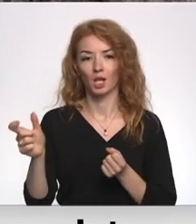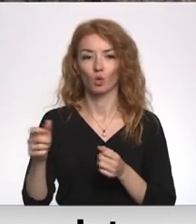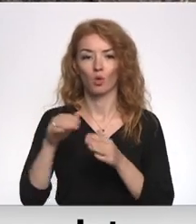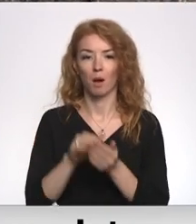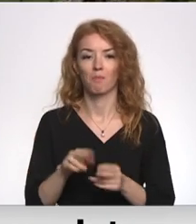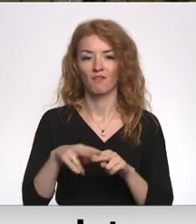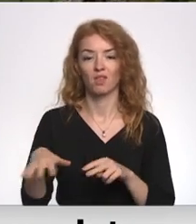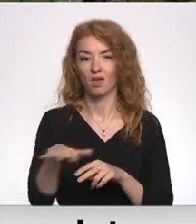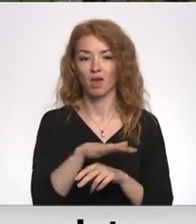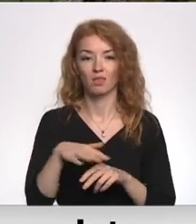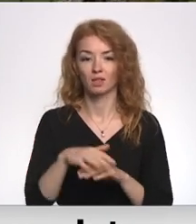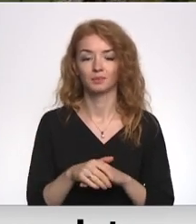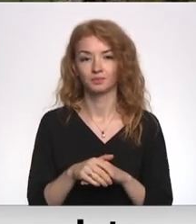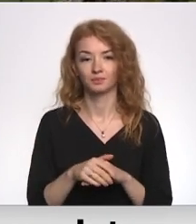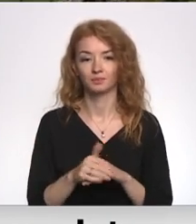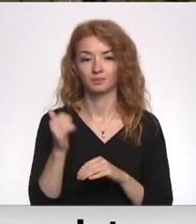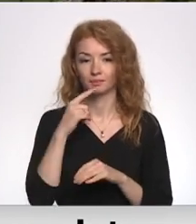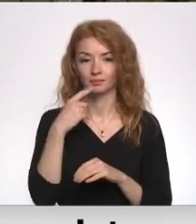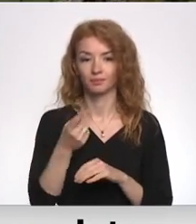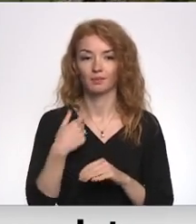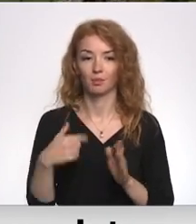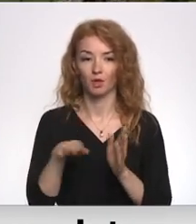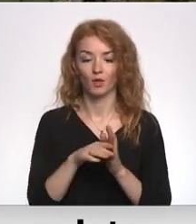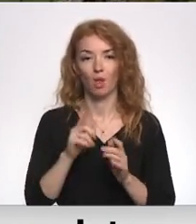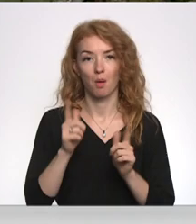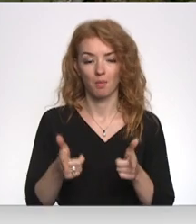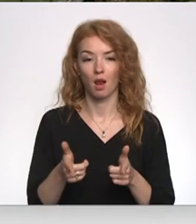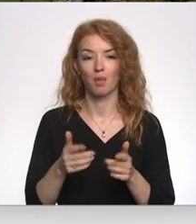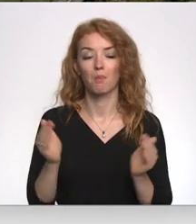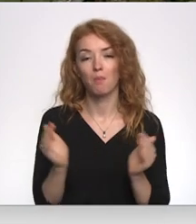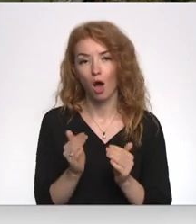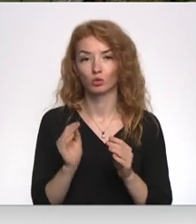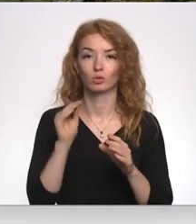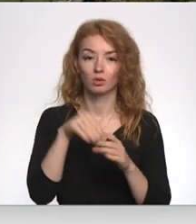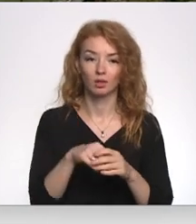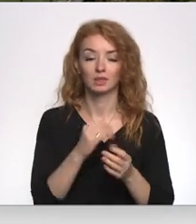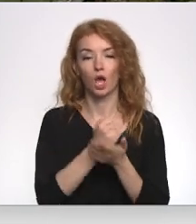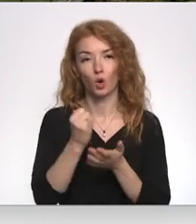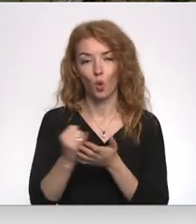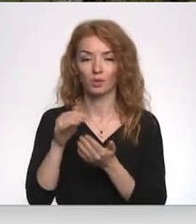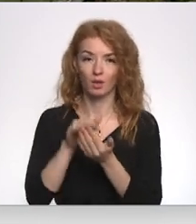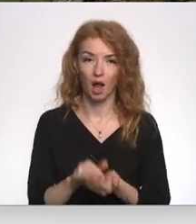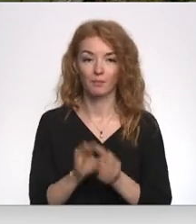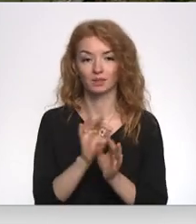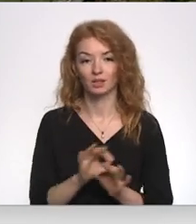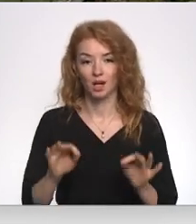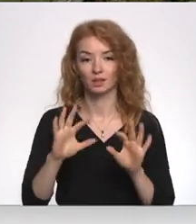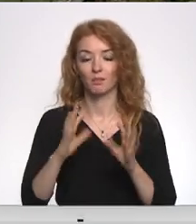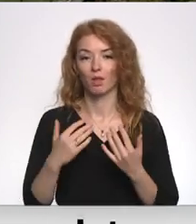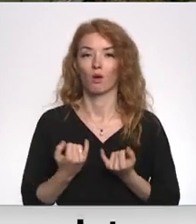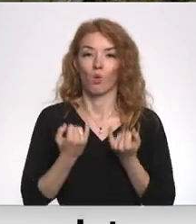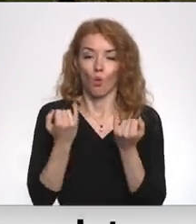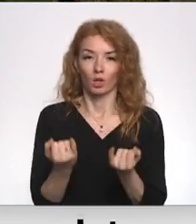vietas. Pīzavīno es labprot, kaut ar nelielu davumu kopi ir sakūpti skaisti, bet nu, tā atdodot